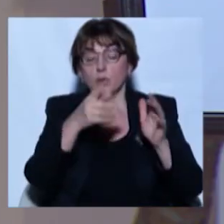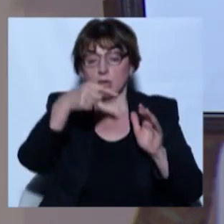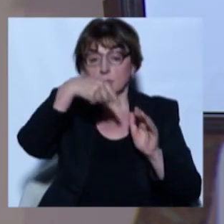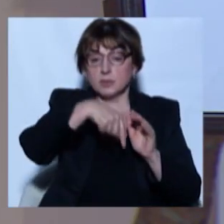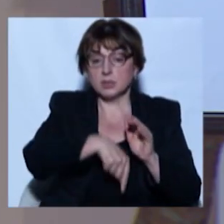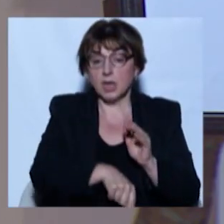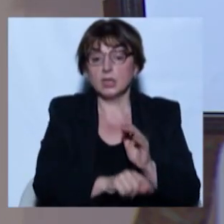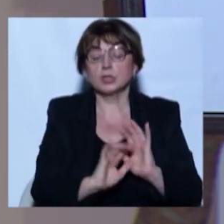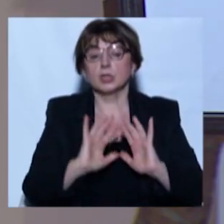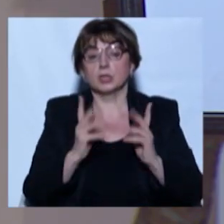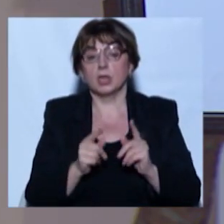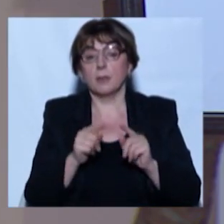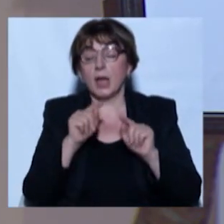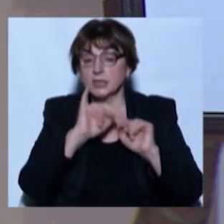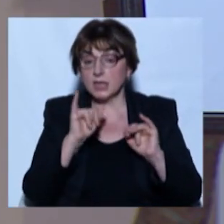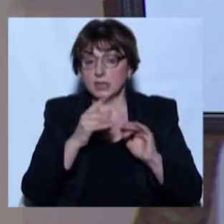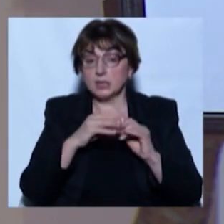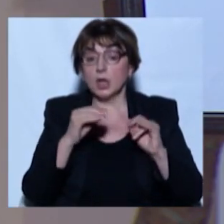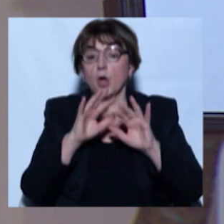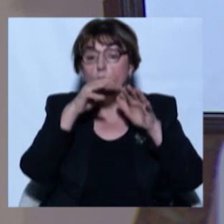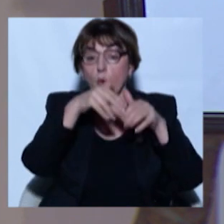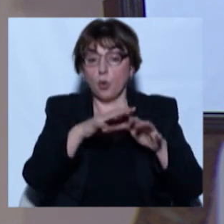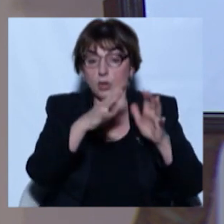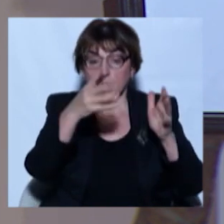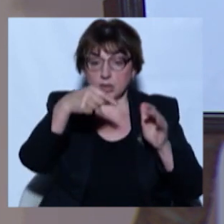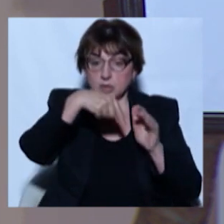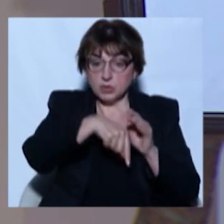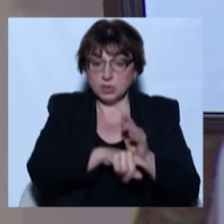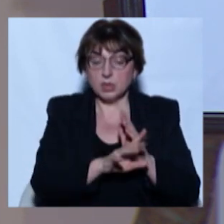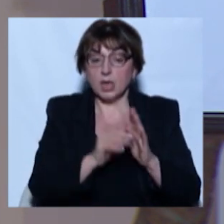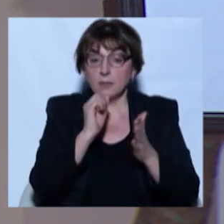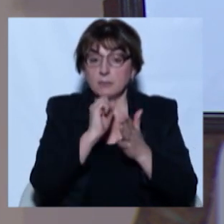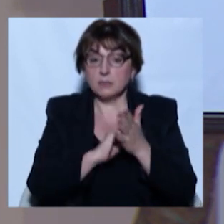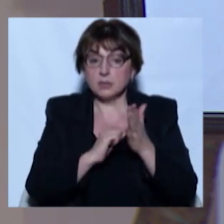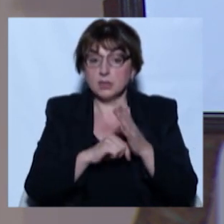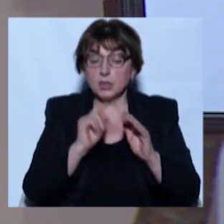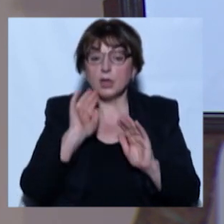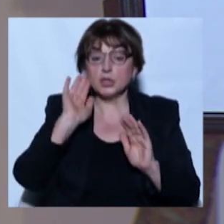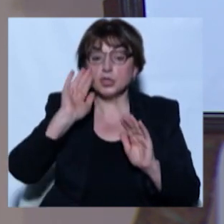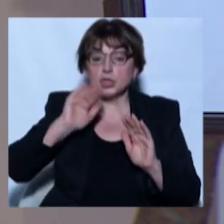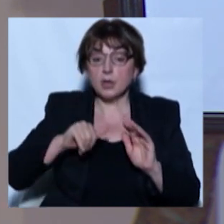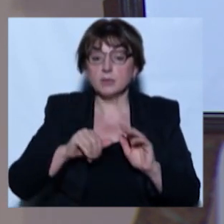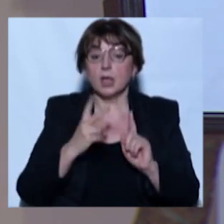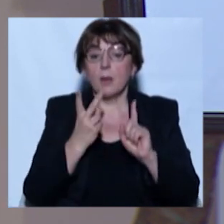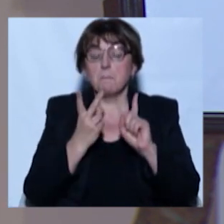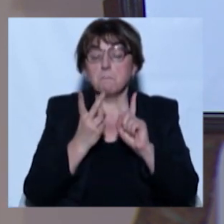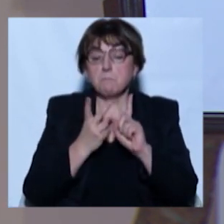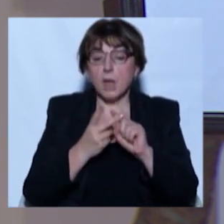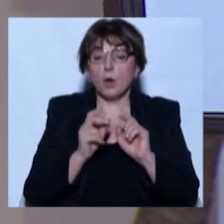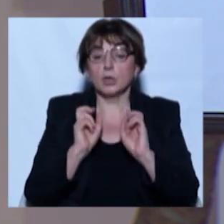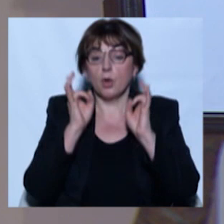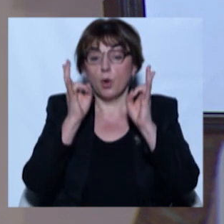რომლებიც ხდება ოკეანის ფსკერზე, იწვევს შემდეგ მეორე სტიქიურ